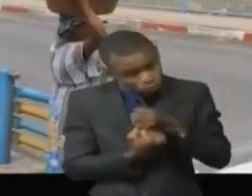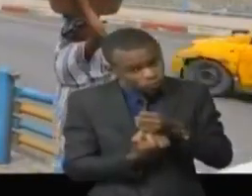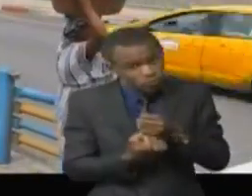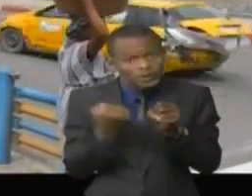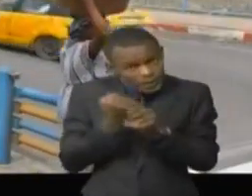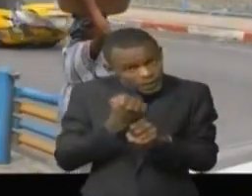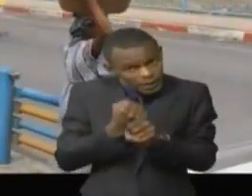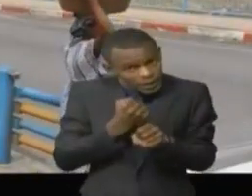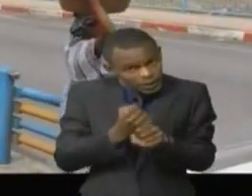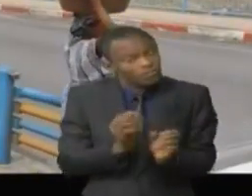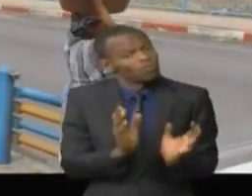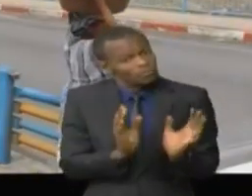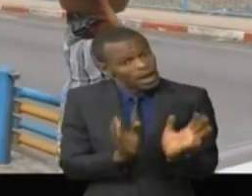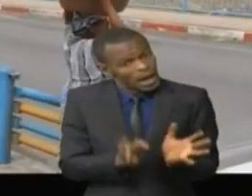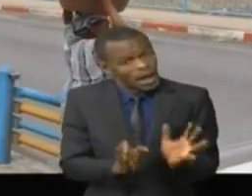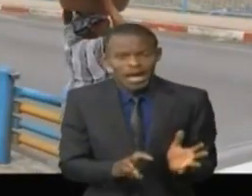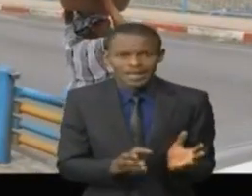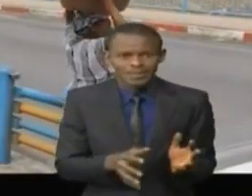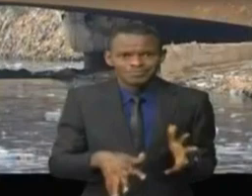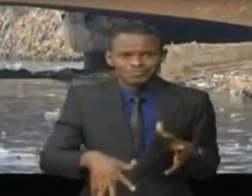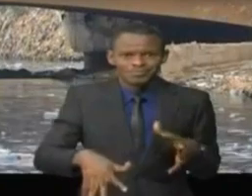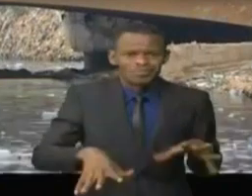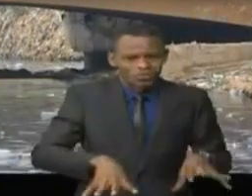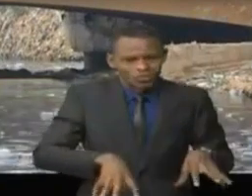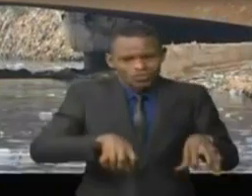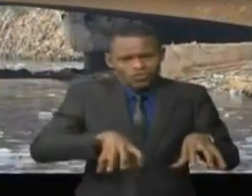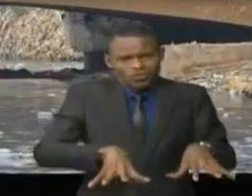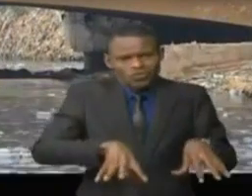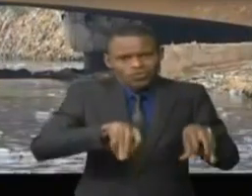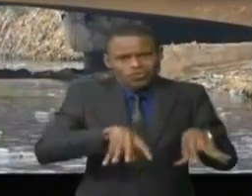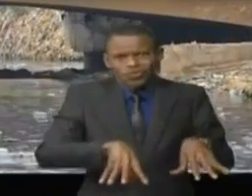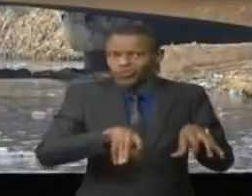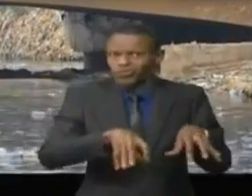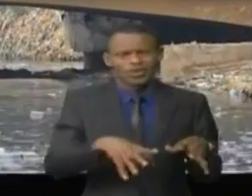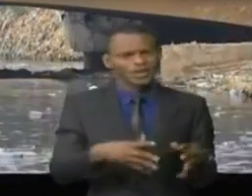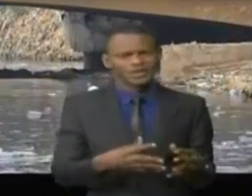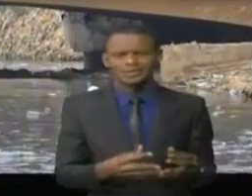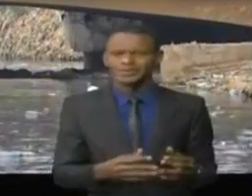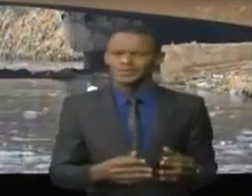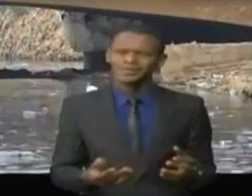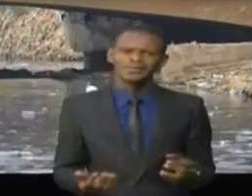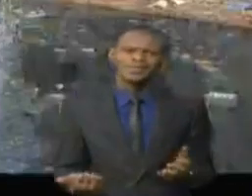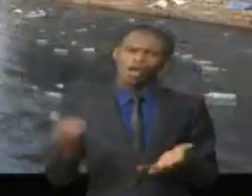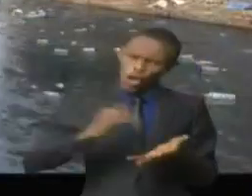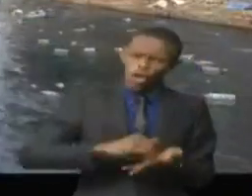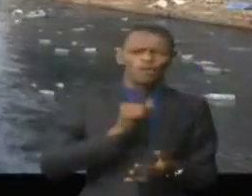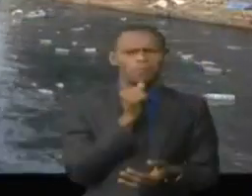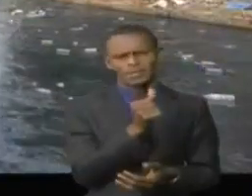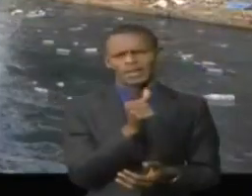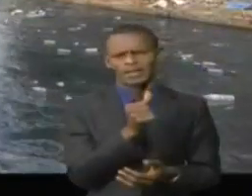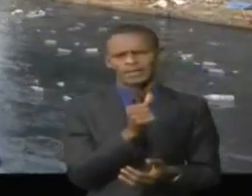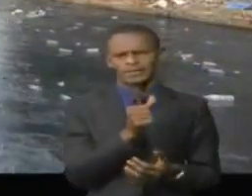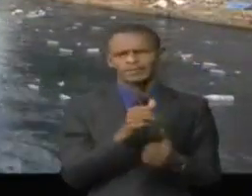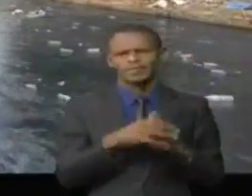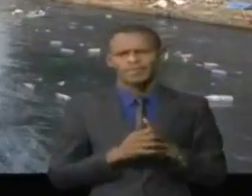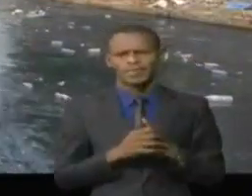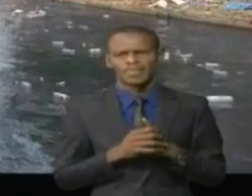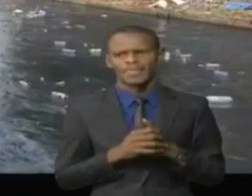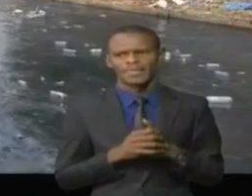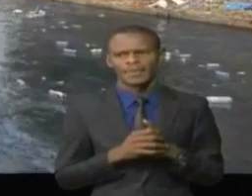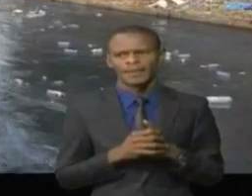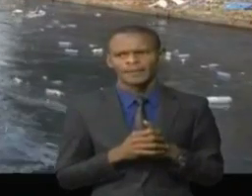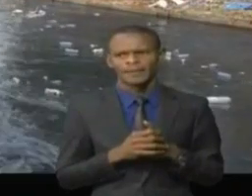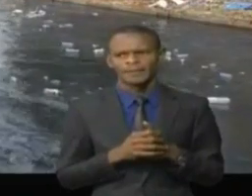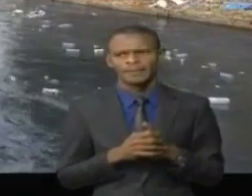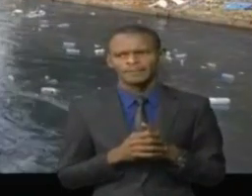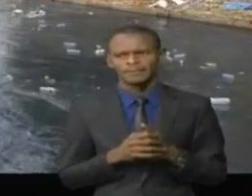du quartier Lissala dans la commune de Kintambo avaient lancé un cri d'alarme aux hautes autorités de la ville de Kinshasa pour le curage du